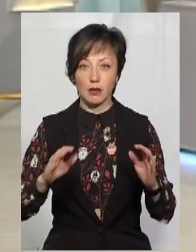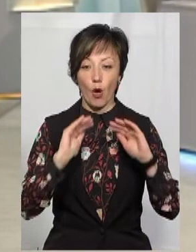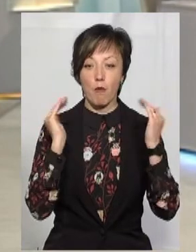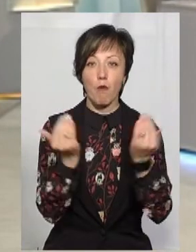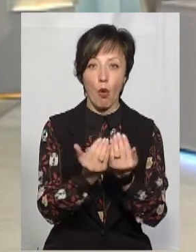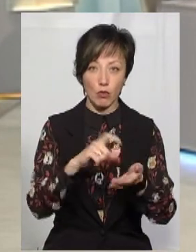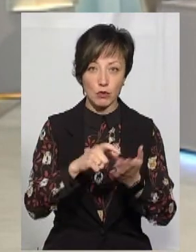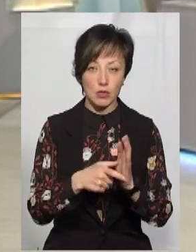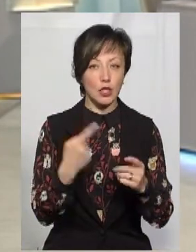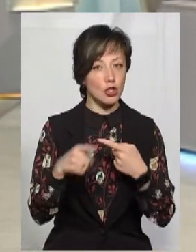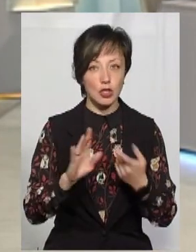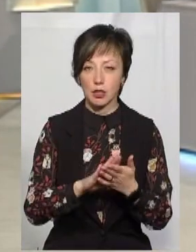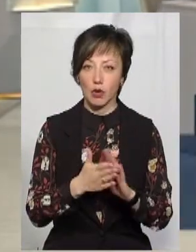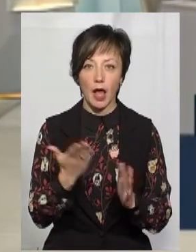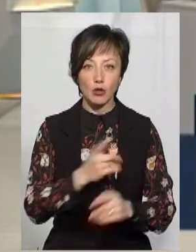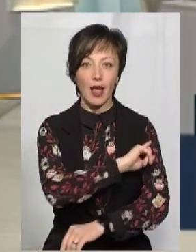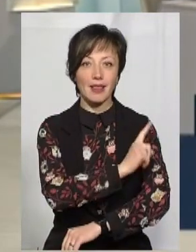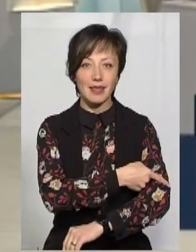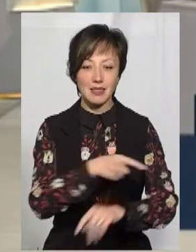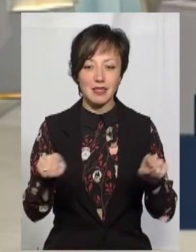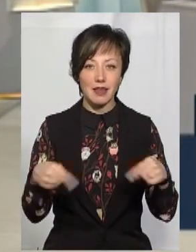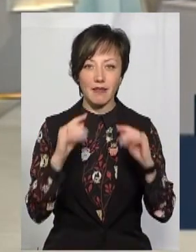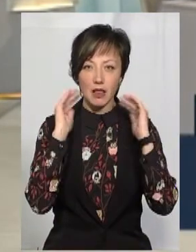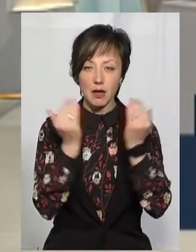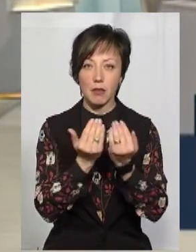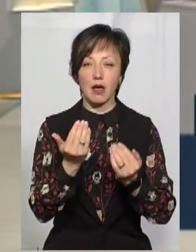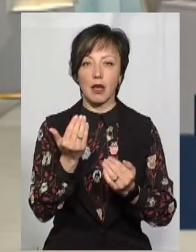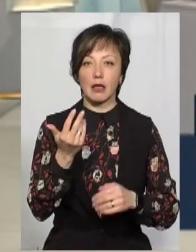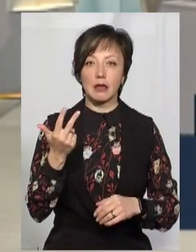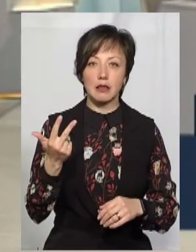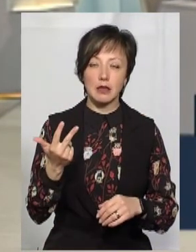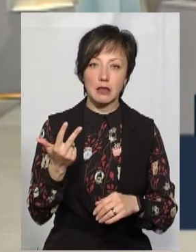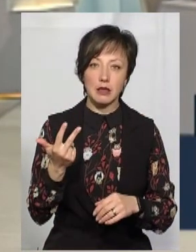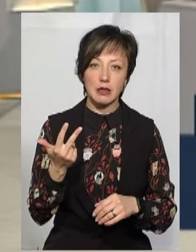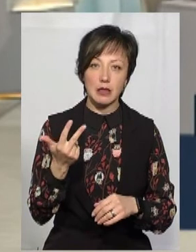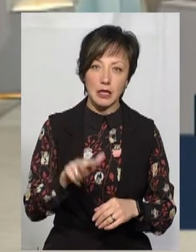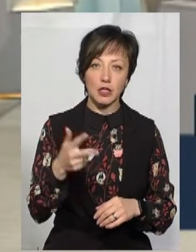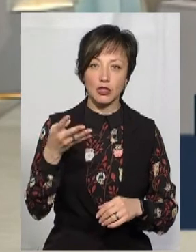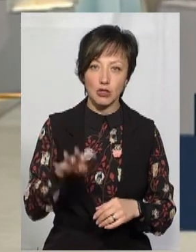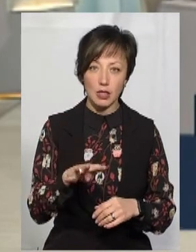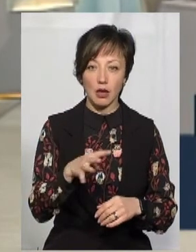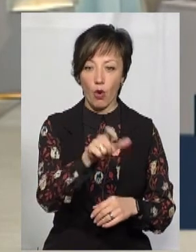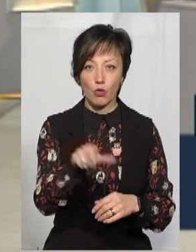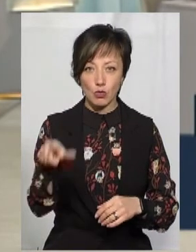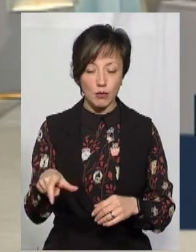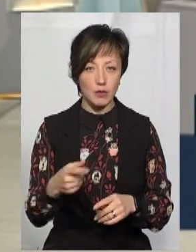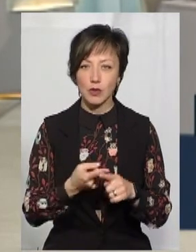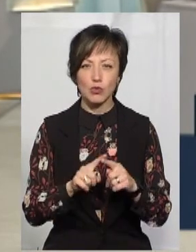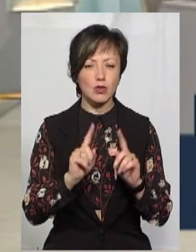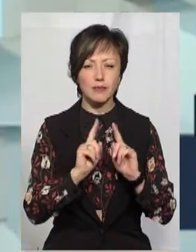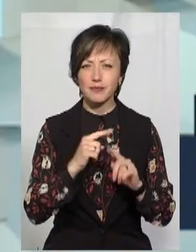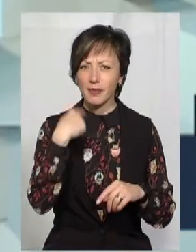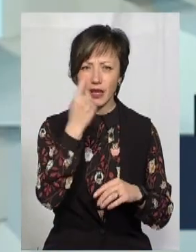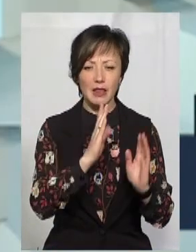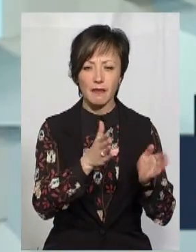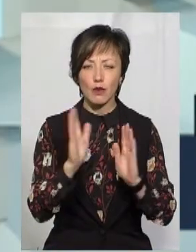інша зовсім ситуація. Якщо це інтенсивна терапія, це мінімум 3, навіть 4 особи на 3 хворих. Це дуже індивідуально,